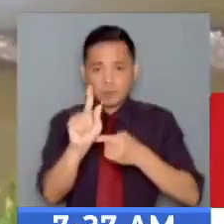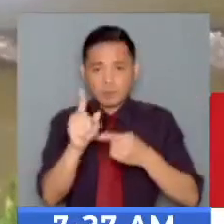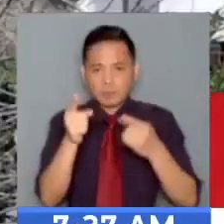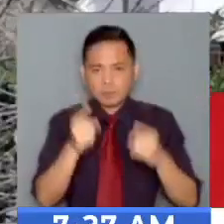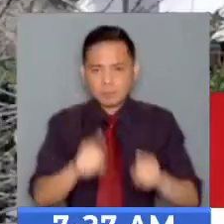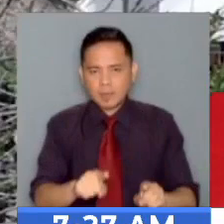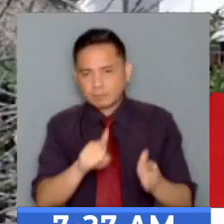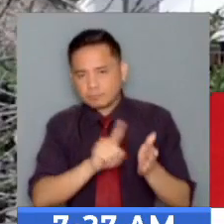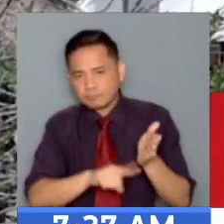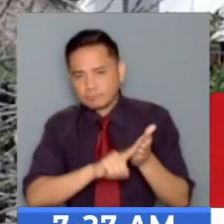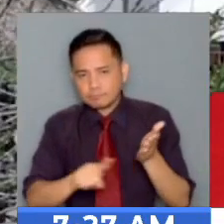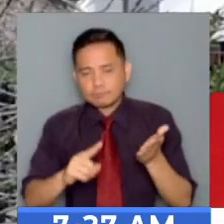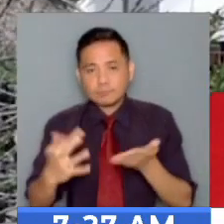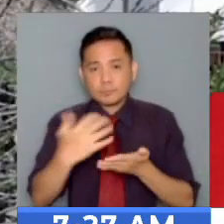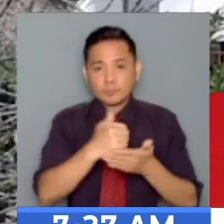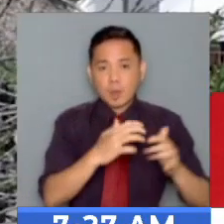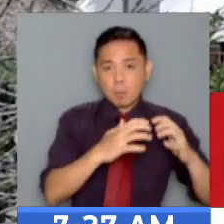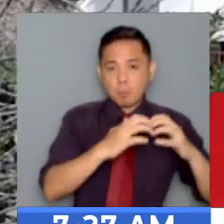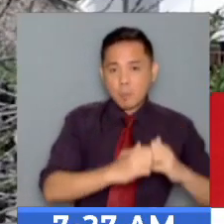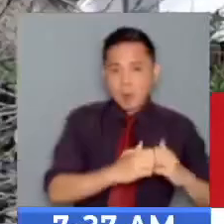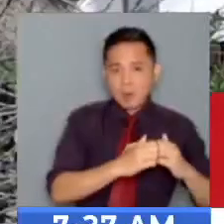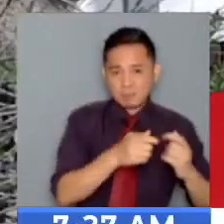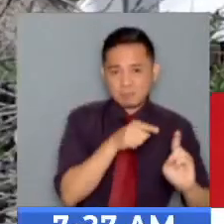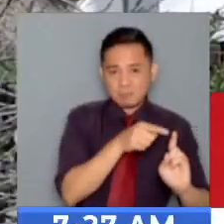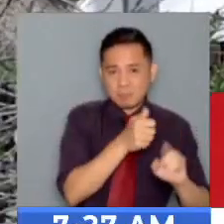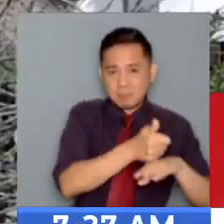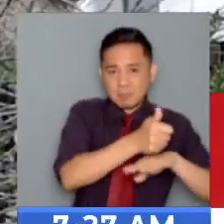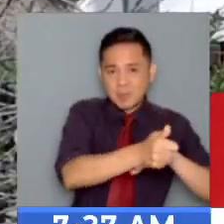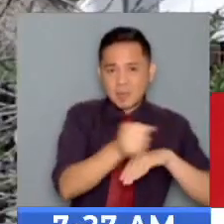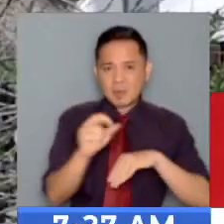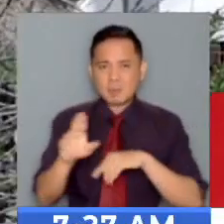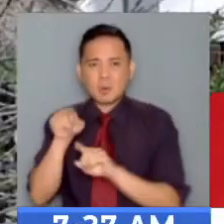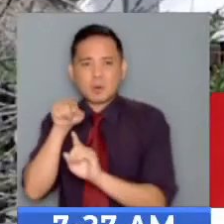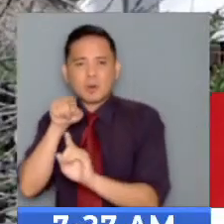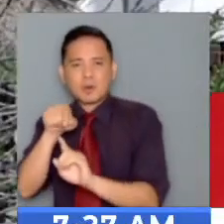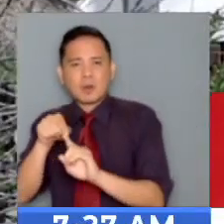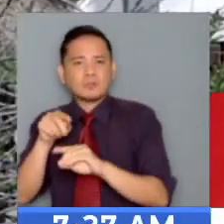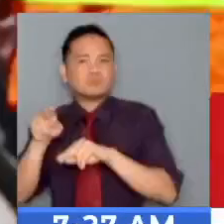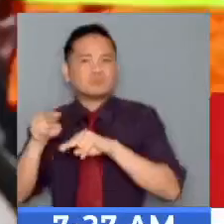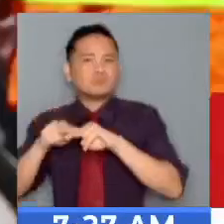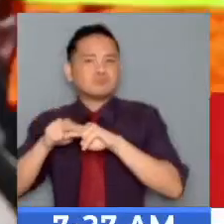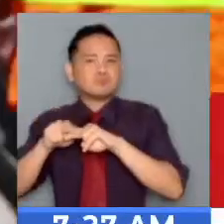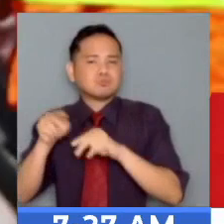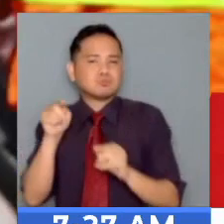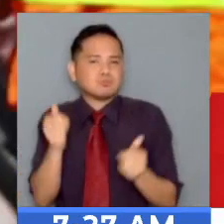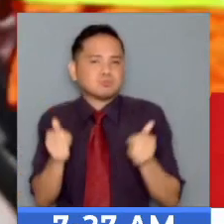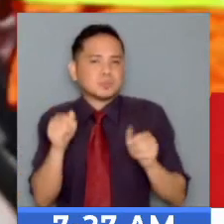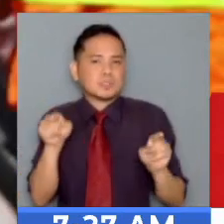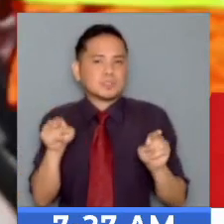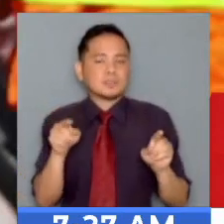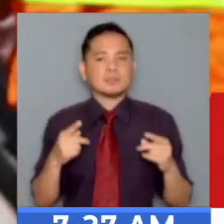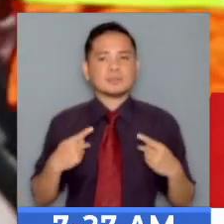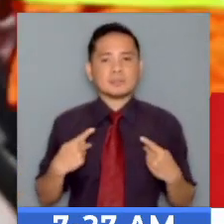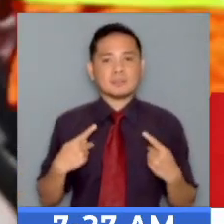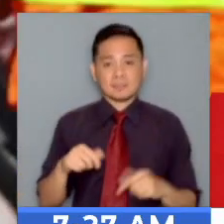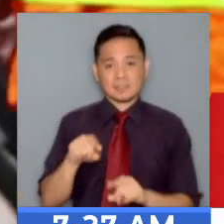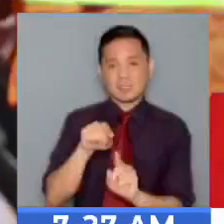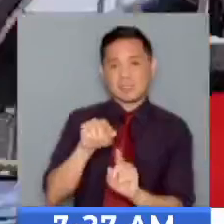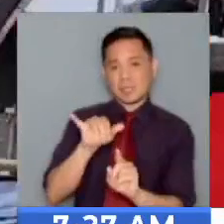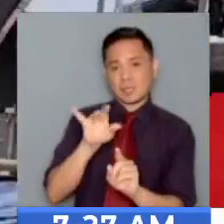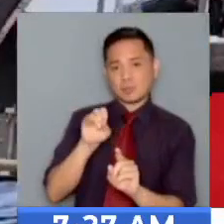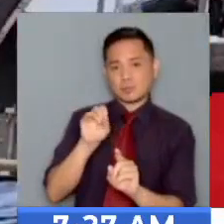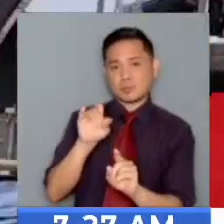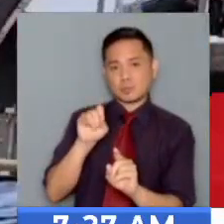pagbigay ng tulay. Isinara muna sa publiko ang ilang bahagi ng Yellowstone at Stillwater Rivers. Pinag-iingat din ang water treatment